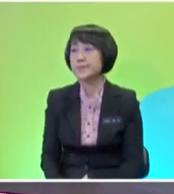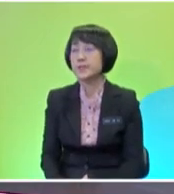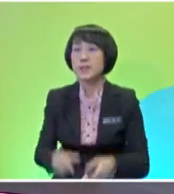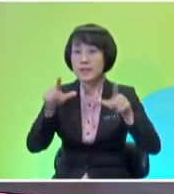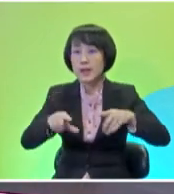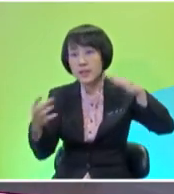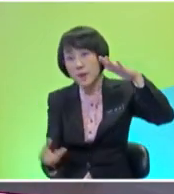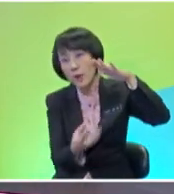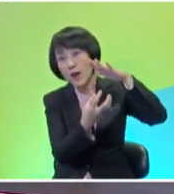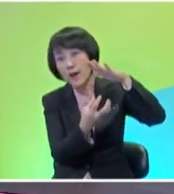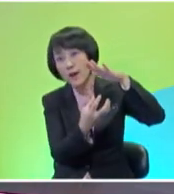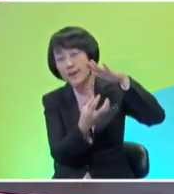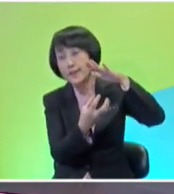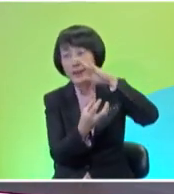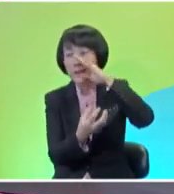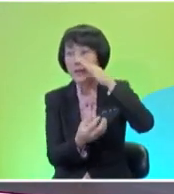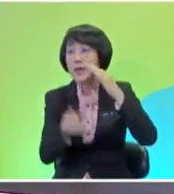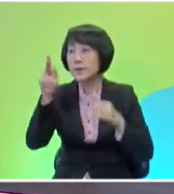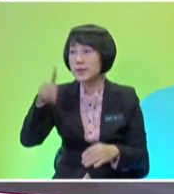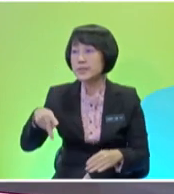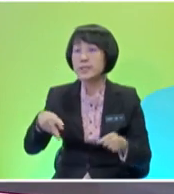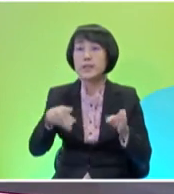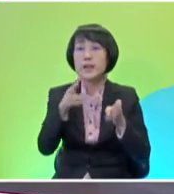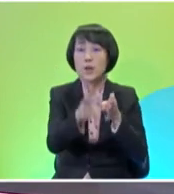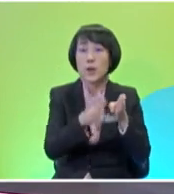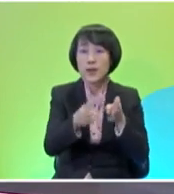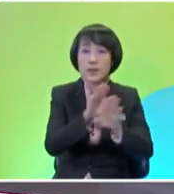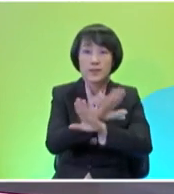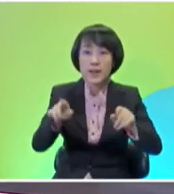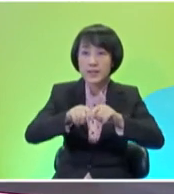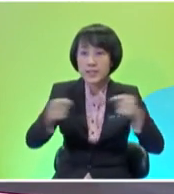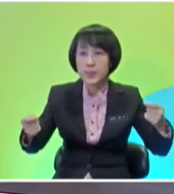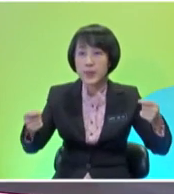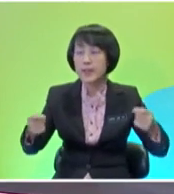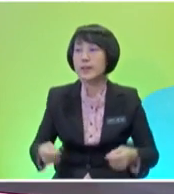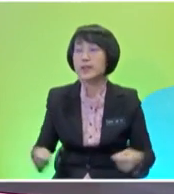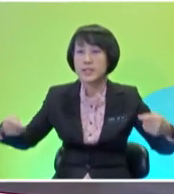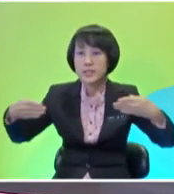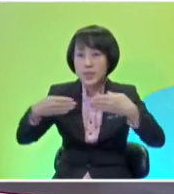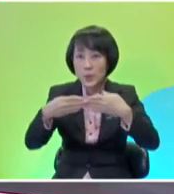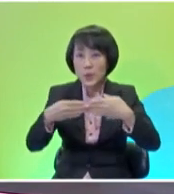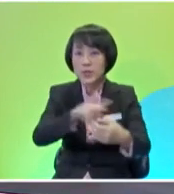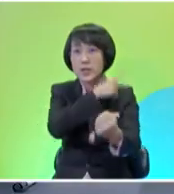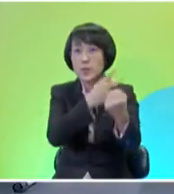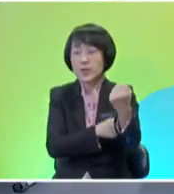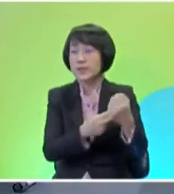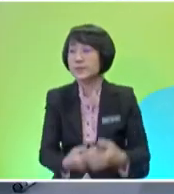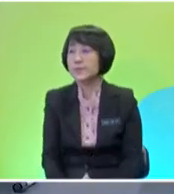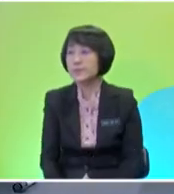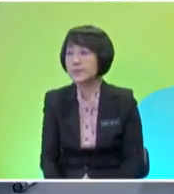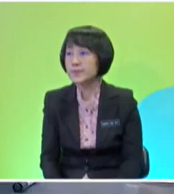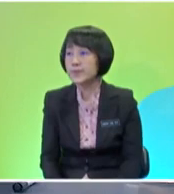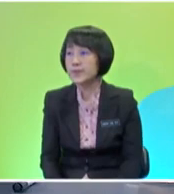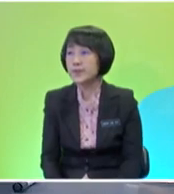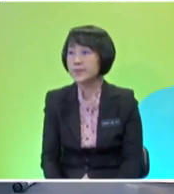Okey. Pastikan wire tu tidak tercabutlah semasa kita lekatkan. Okey. Okay, kita kena hati-hati, jangan kuat sangat. Okey. Letakkan sedikit